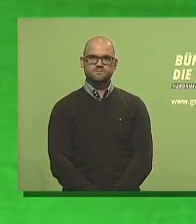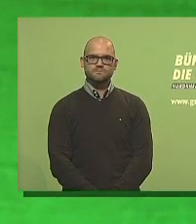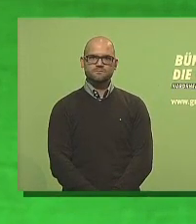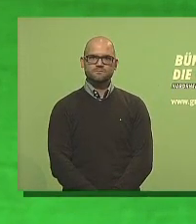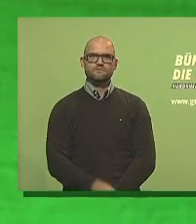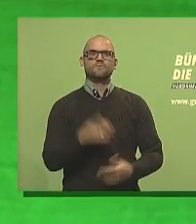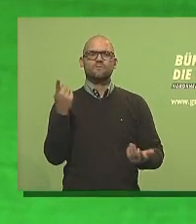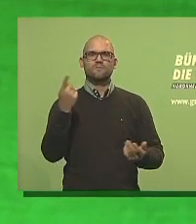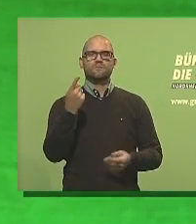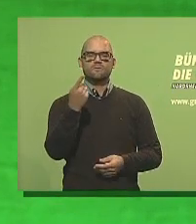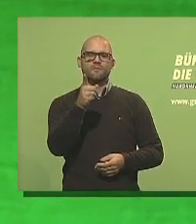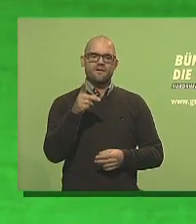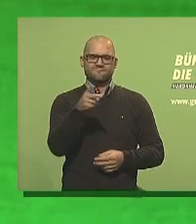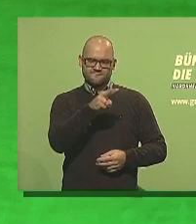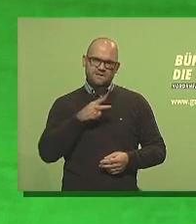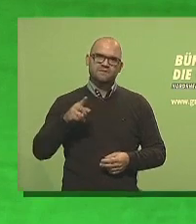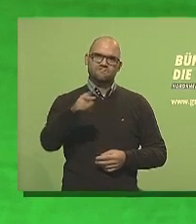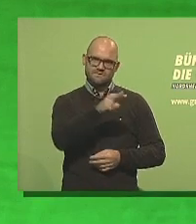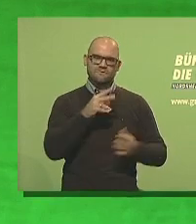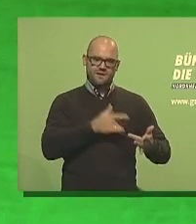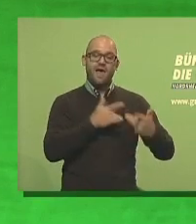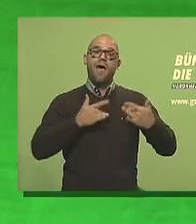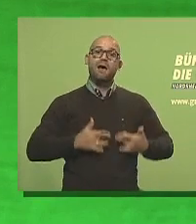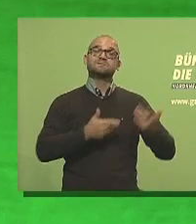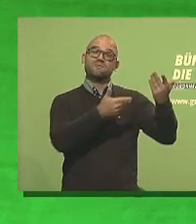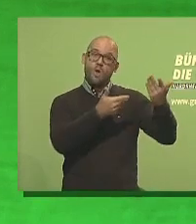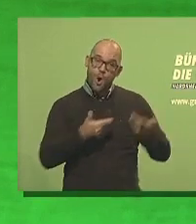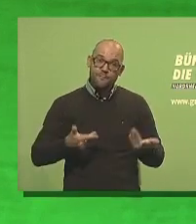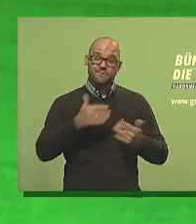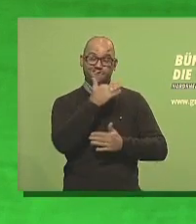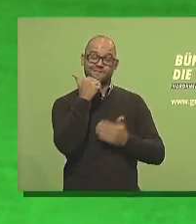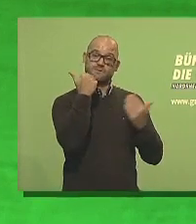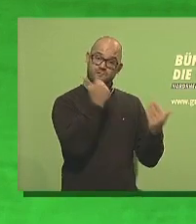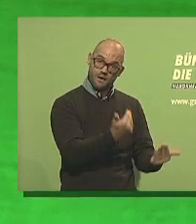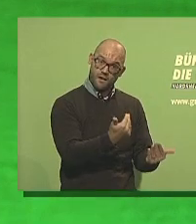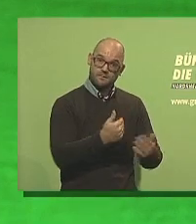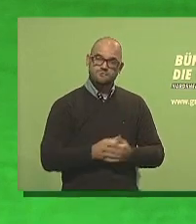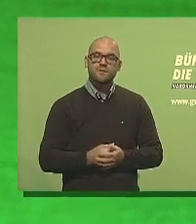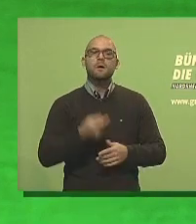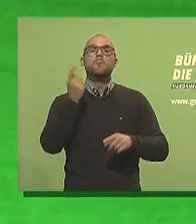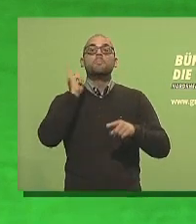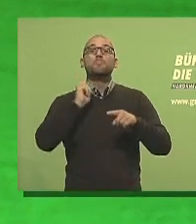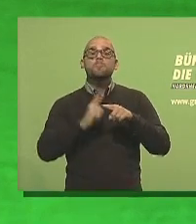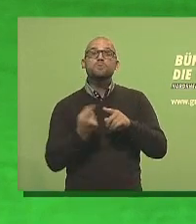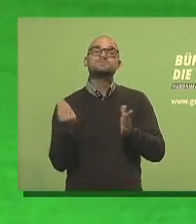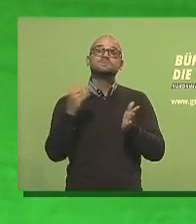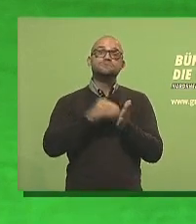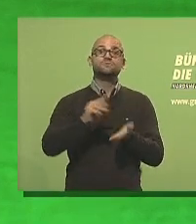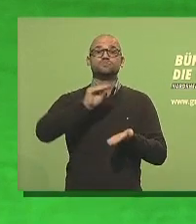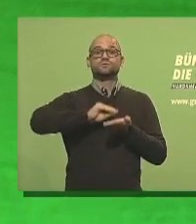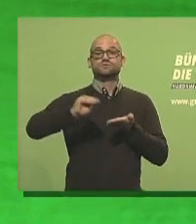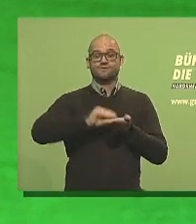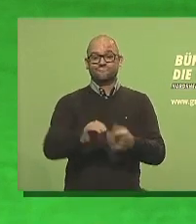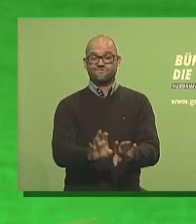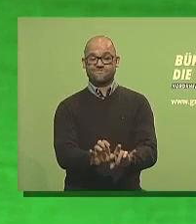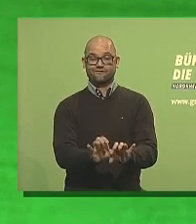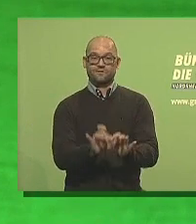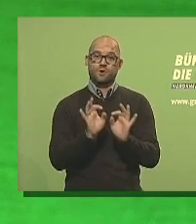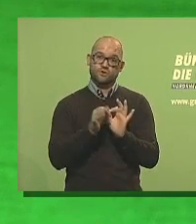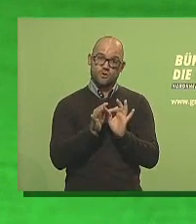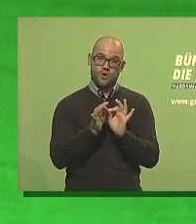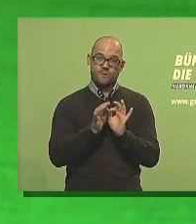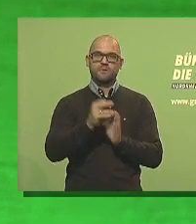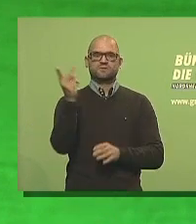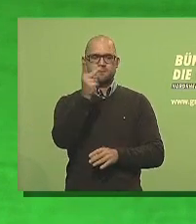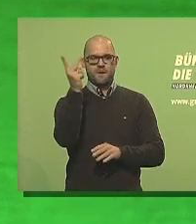Die wechseln auch am Tag, aber herzlich willkommen und vielen Dank. Und wir haben diesmal auch Schriftdolmetscher, die sitzen